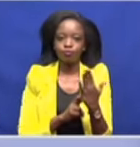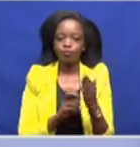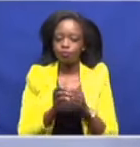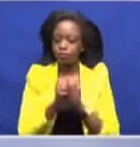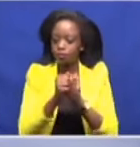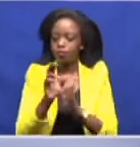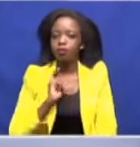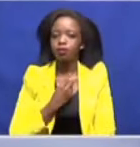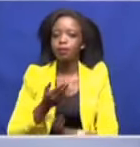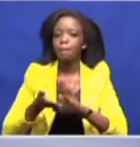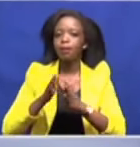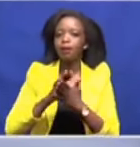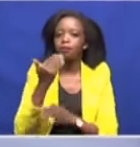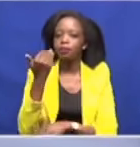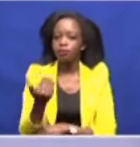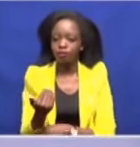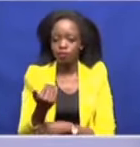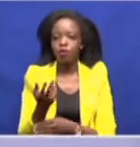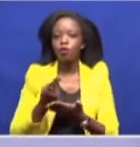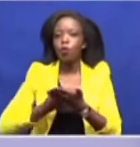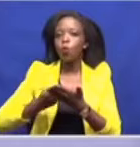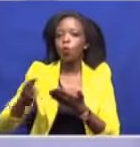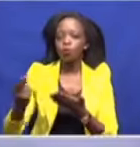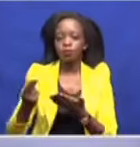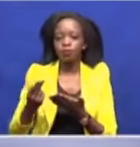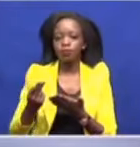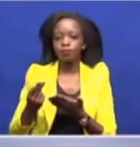yanatuelekeza tuwe wana wa Roho Mtakatifu.